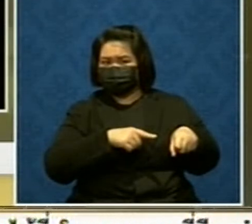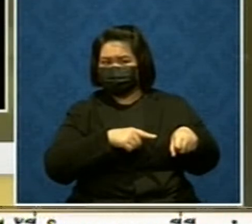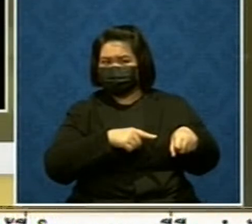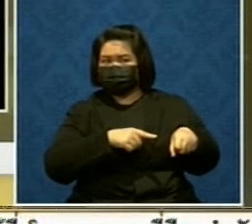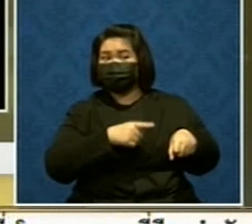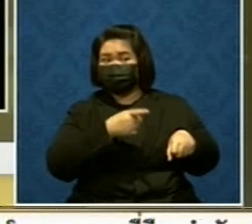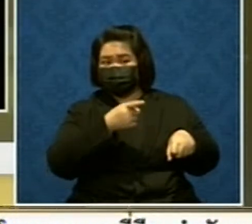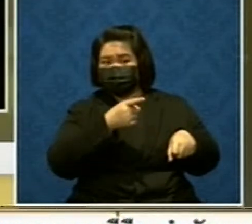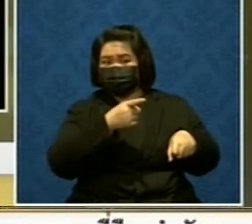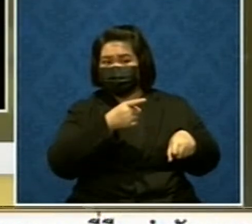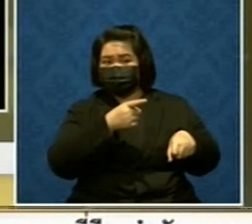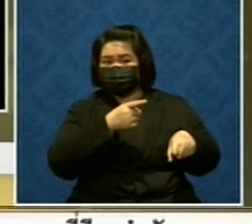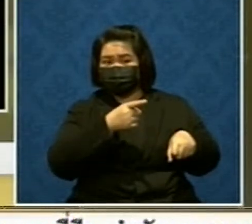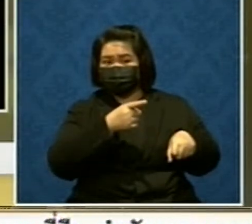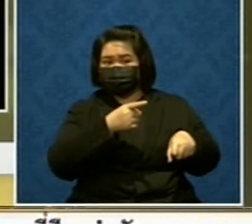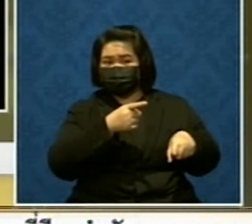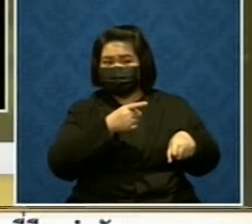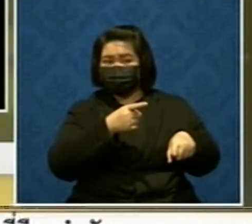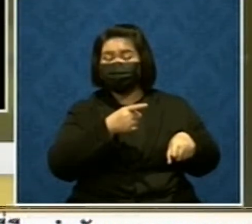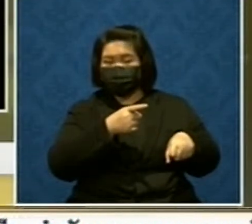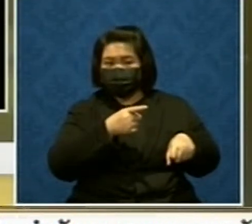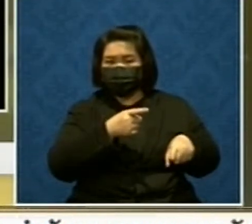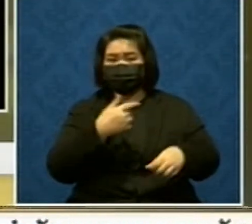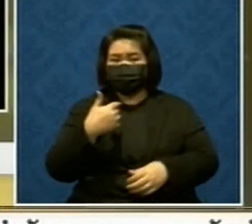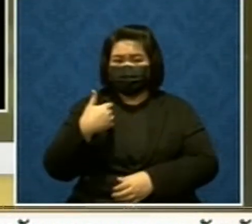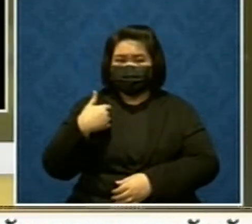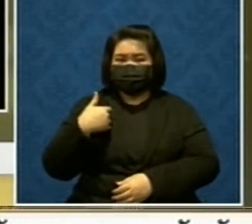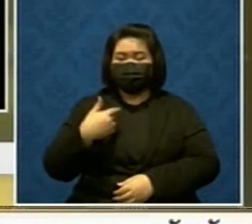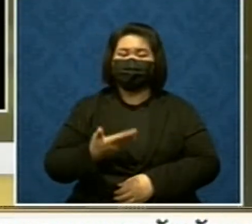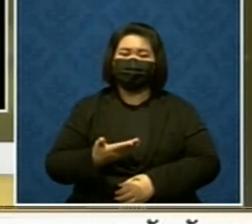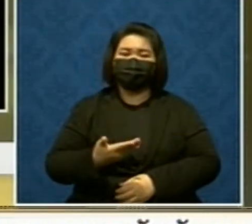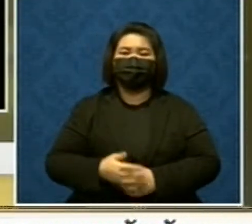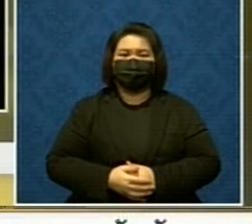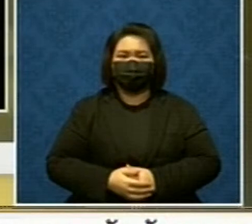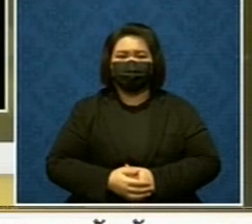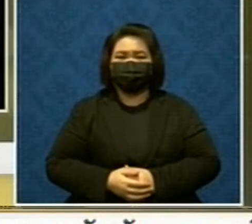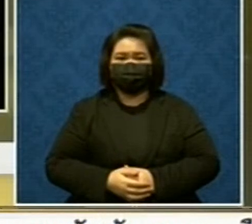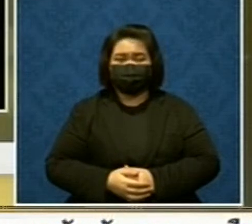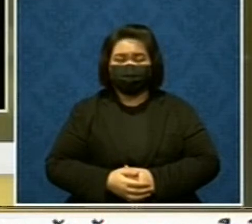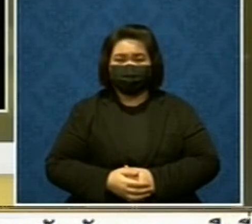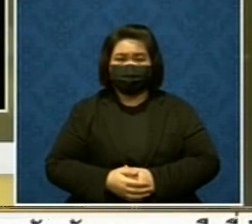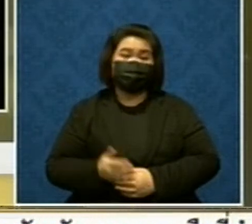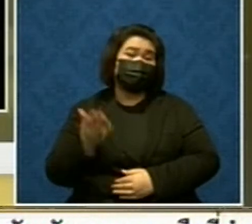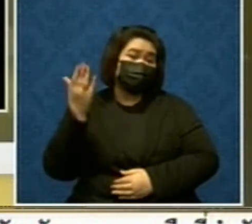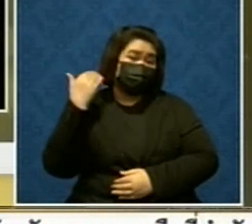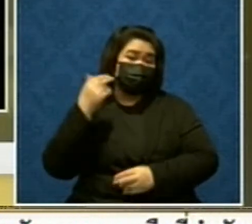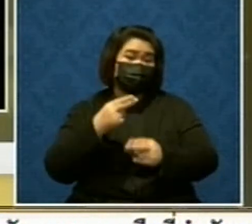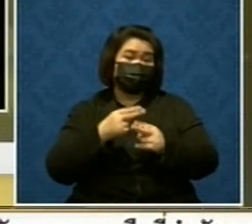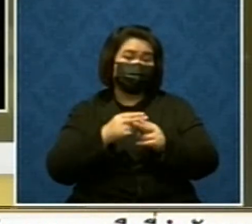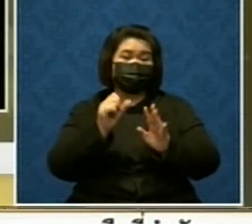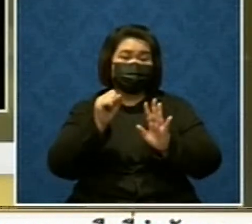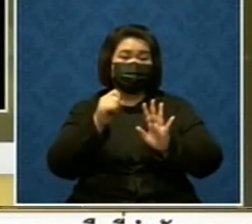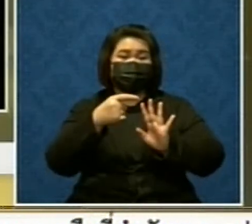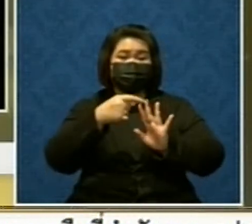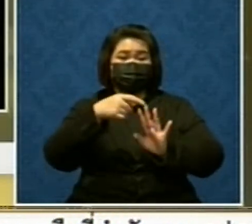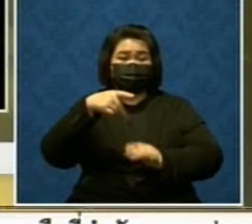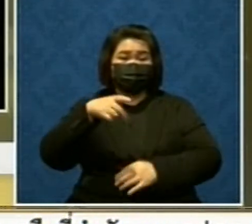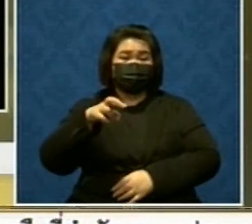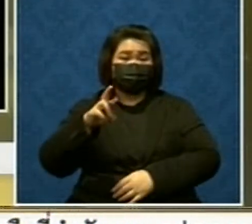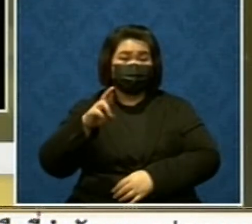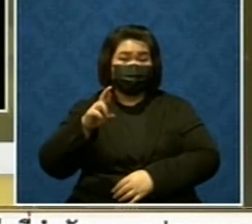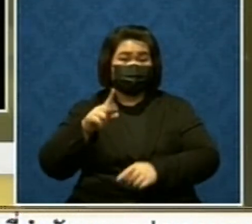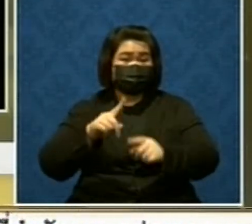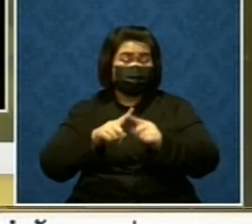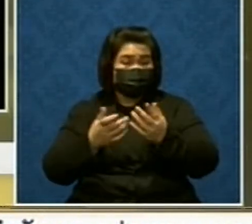นี่ไงครับจัดการให้คนคนหนึ่งแต่ก่อนชื่อสุพรตอนหลังท่านเรียนสูง